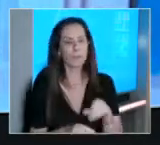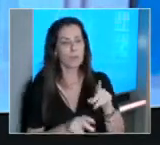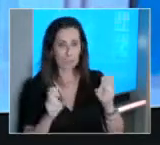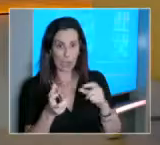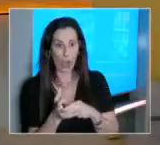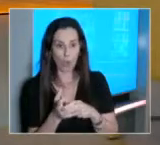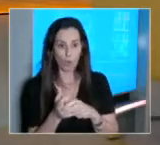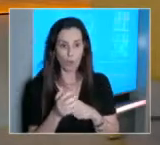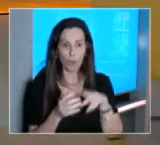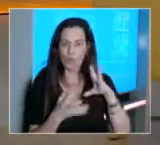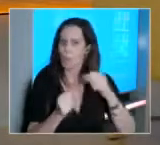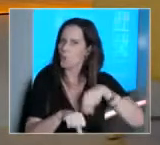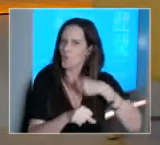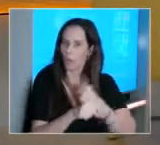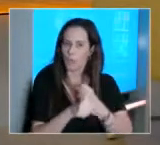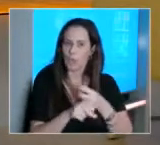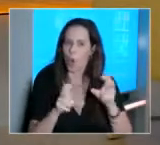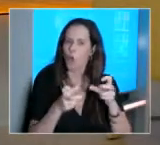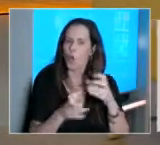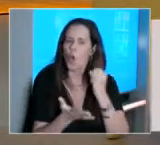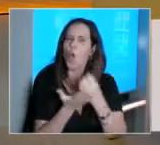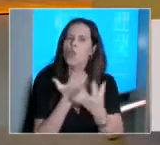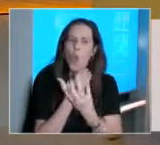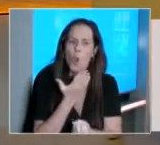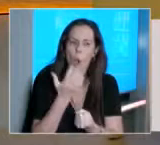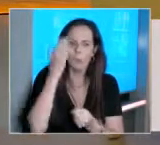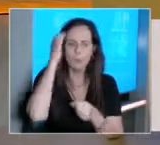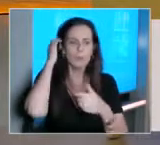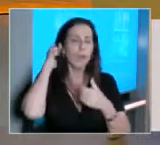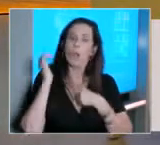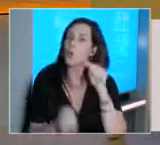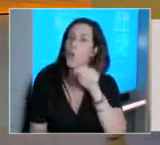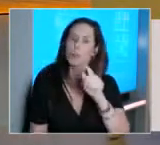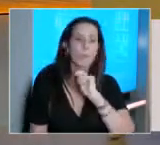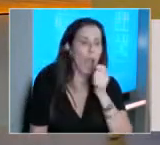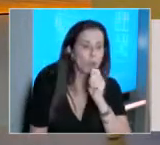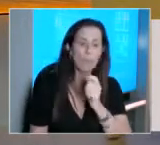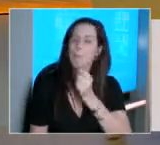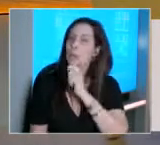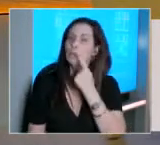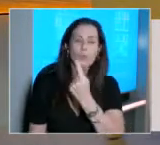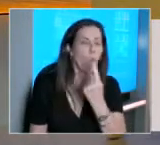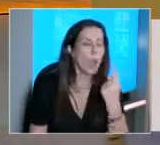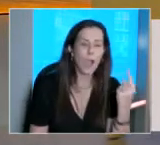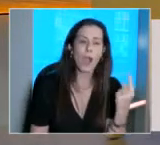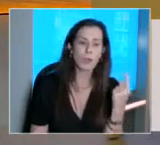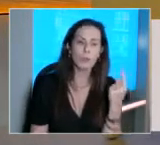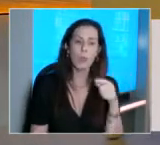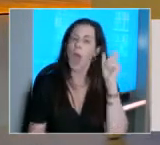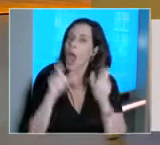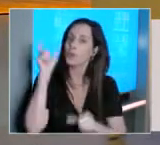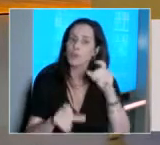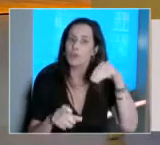רדיו שמושקעות בו המון שעות עבודה, זה רדיו דוקומנטרי, תיעודי. אנחנו יוצאים לרעיונות, מראיינים כל אחד